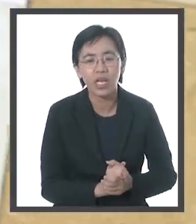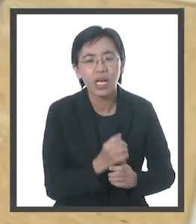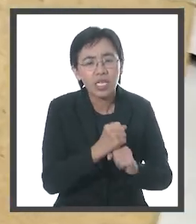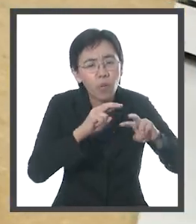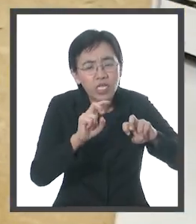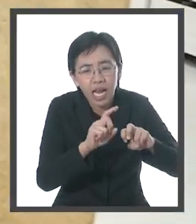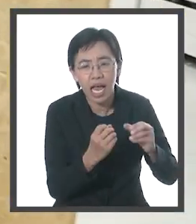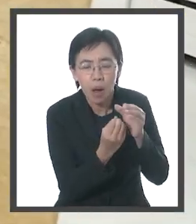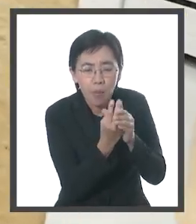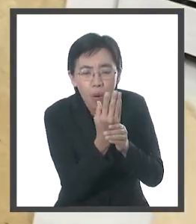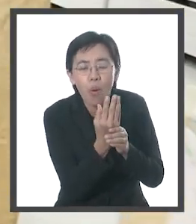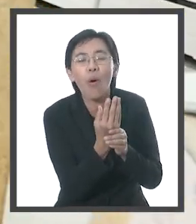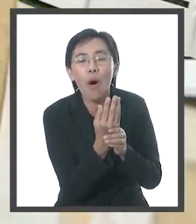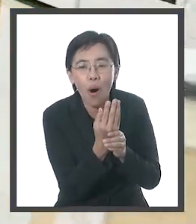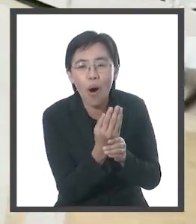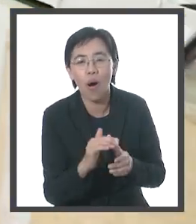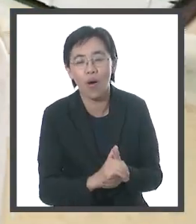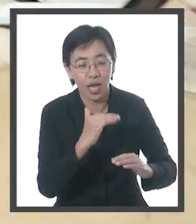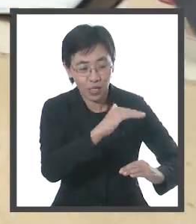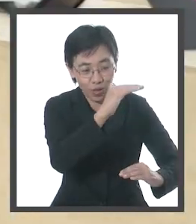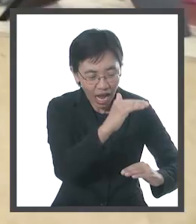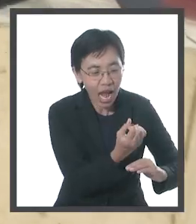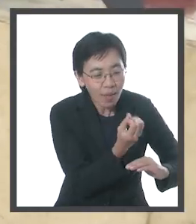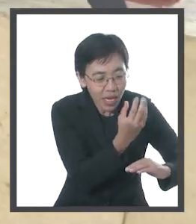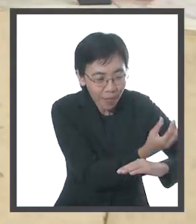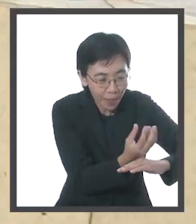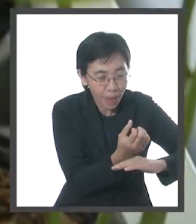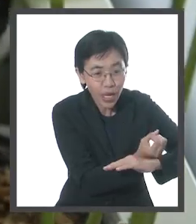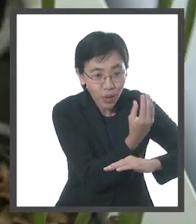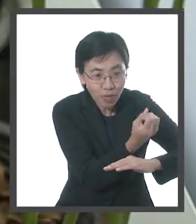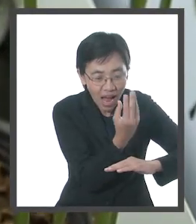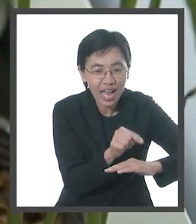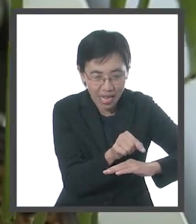ปลูกต้นไม้พืชในที่ ล่มหรือว่าในอาคาร